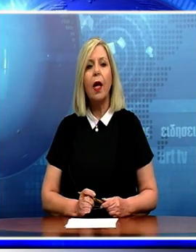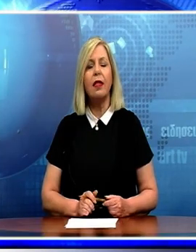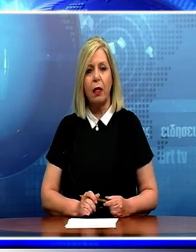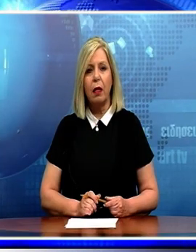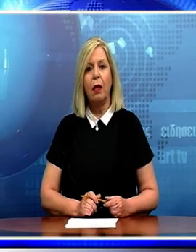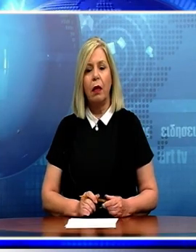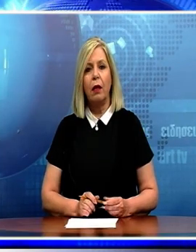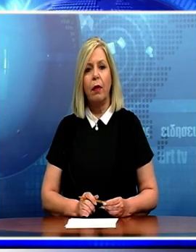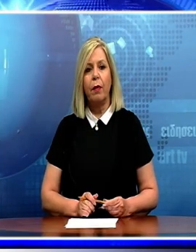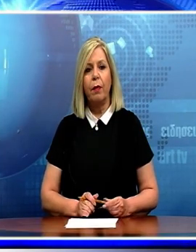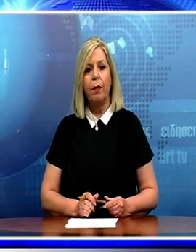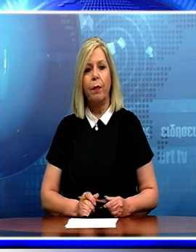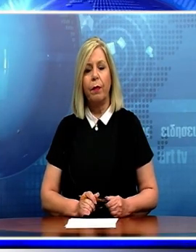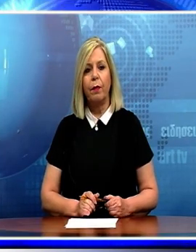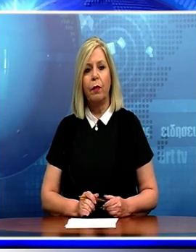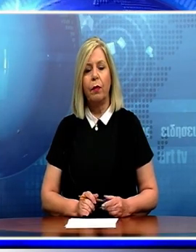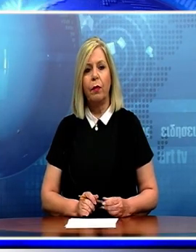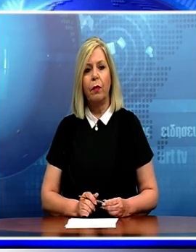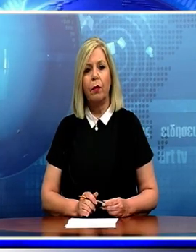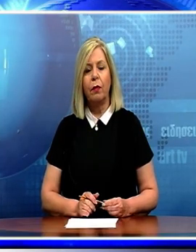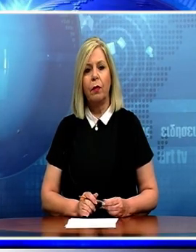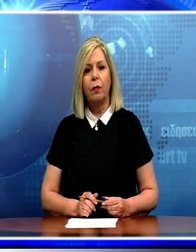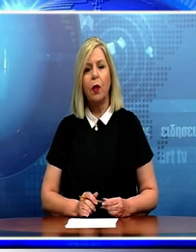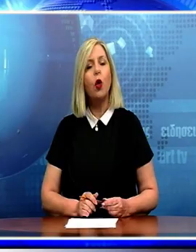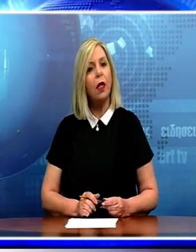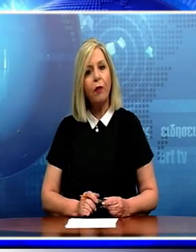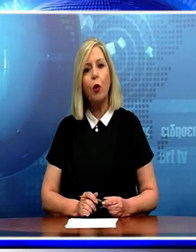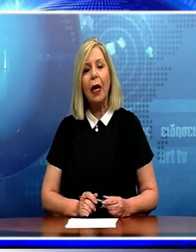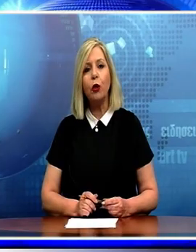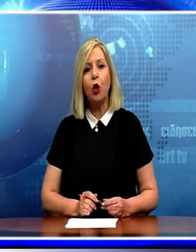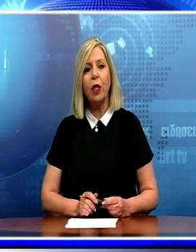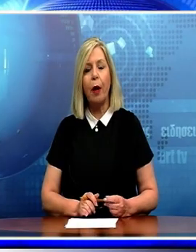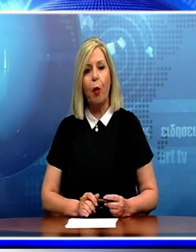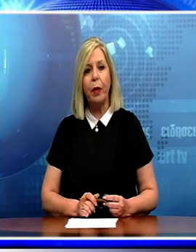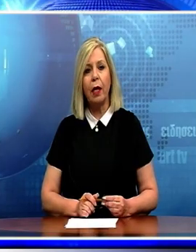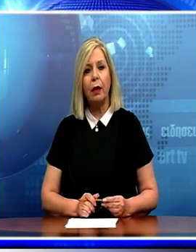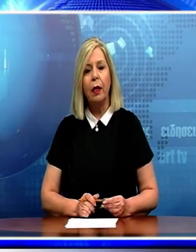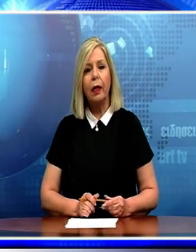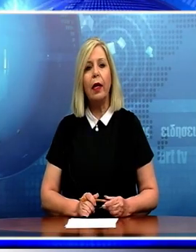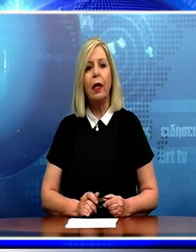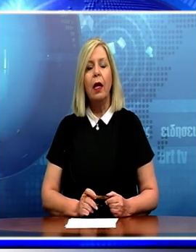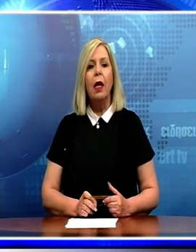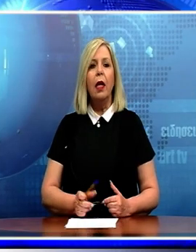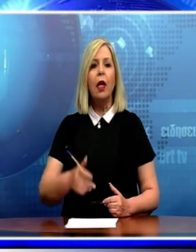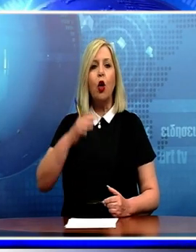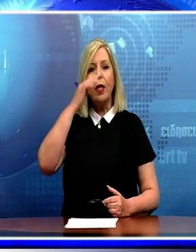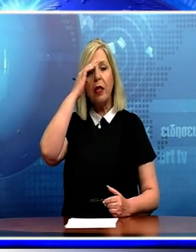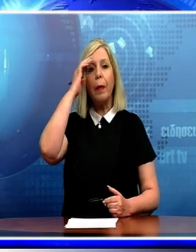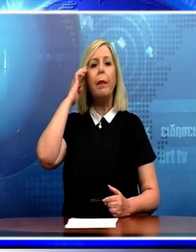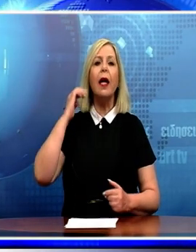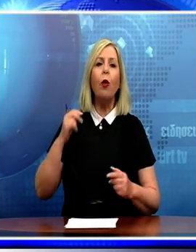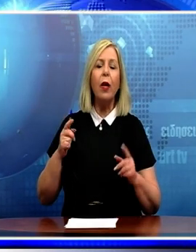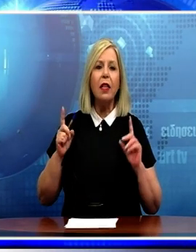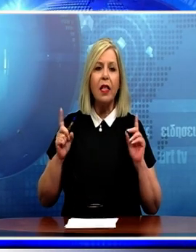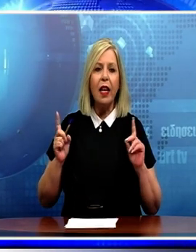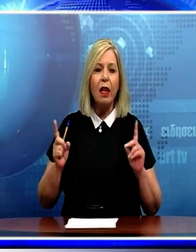αποκλειστεί. Έτσι. Δεν σημαίνει ότι κάτι έχει γίνει ή αν κάτι δεν έχει γίνει μέχρι τώρα. Όχι, γι' αυτό μιλάω και εγώ για απόπειρα. Ναι. Οι γονείς θα